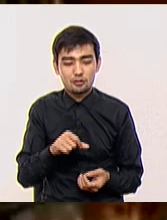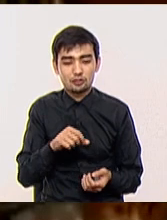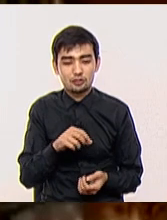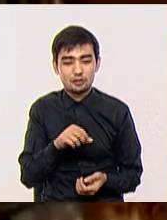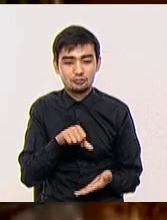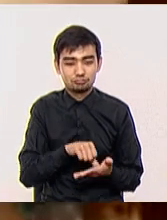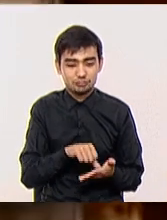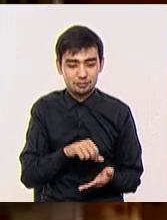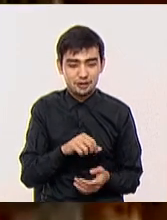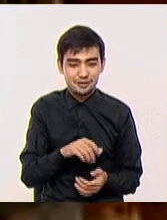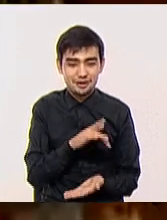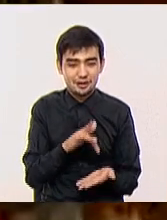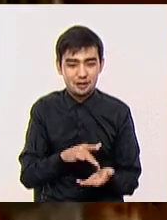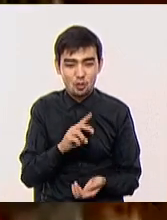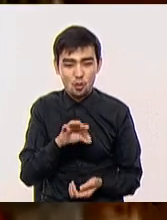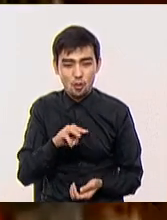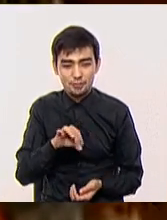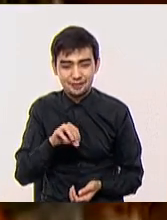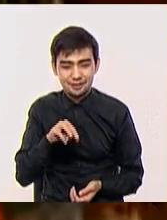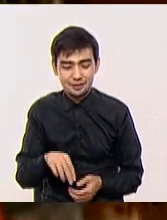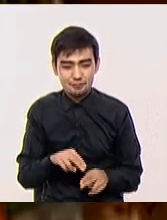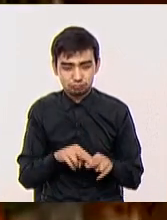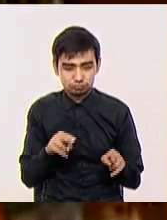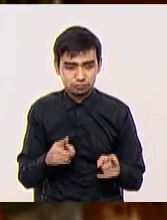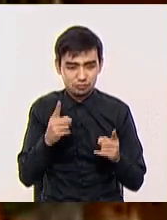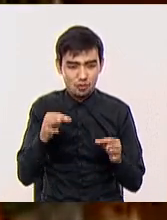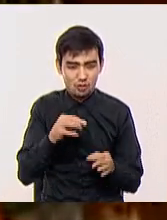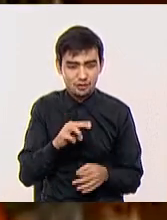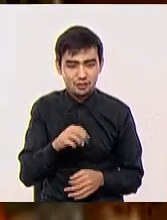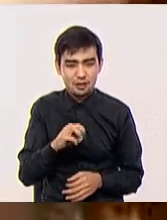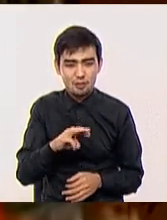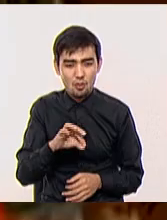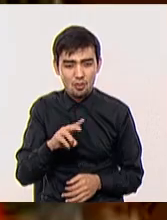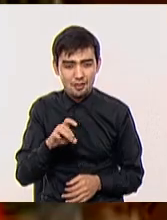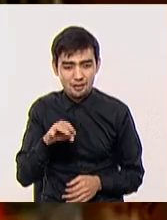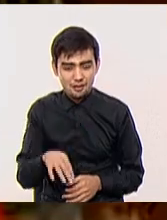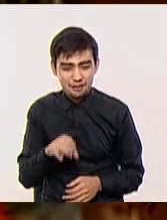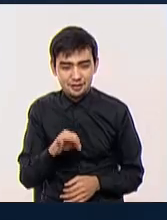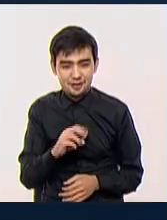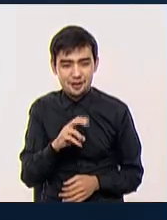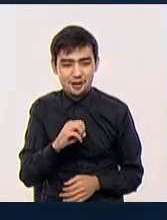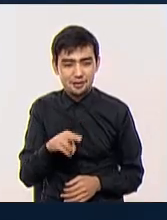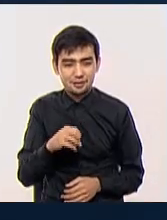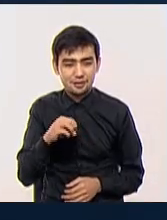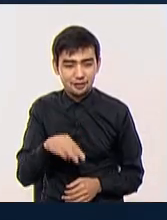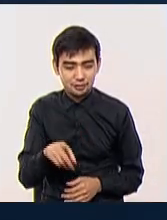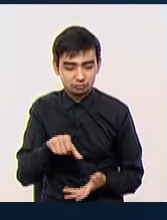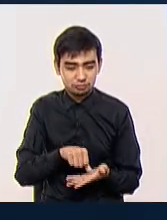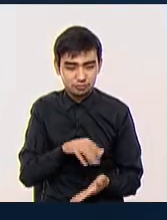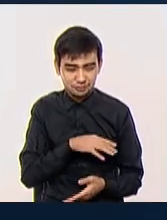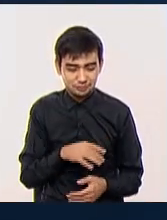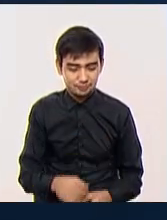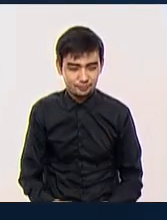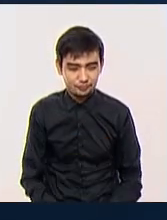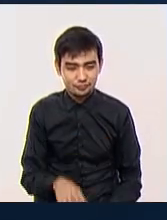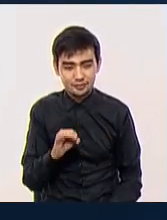комитета, руководящий крупнейшей оппозиционной партией конституционных демократов, партия кадетов. А вот если взять в